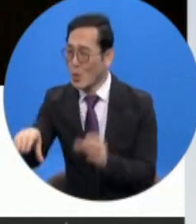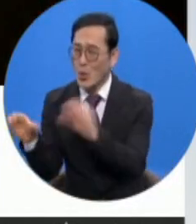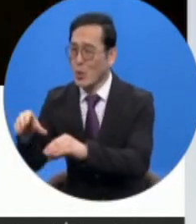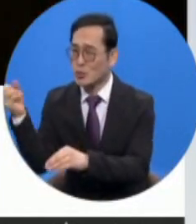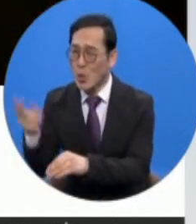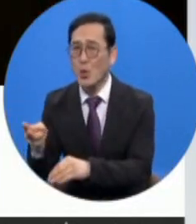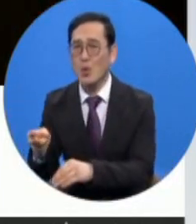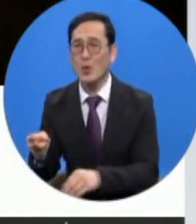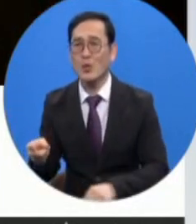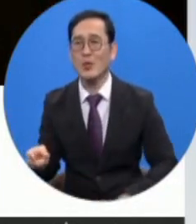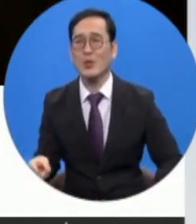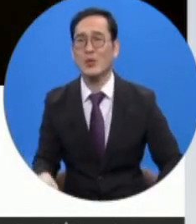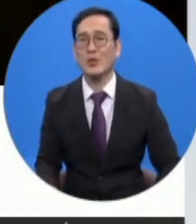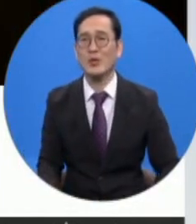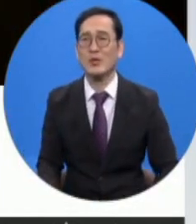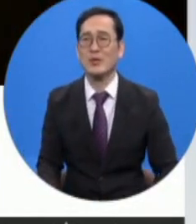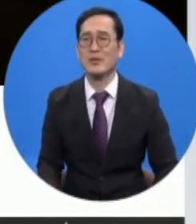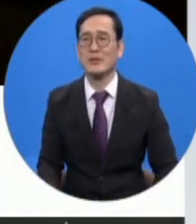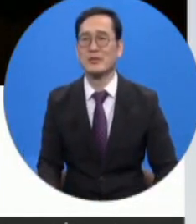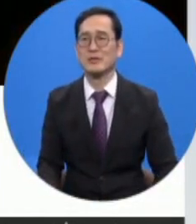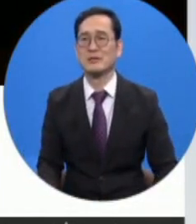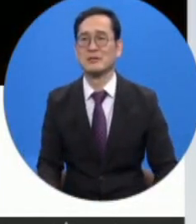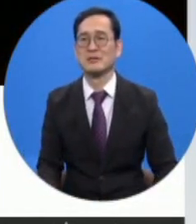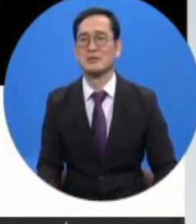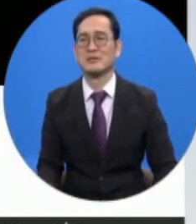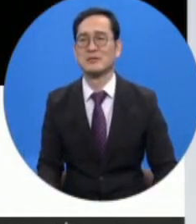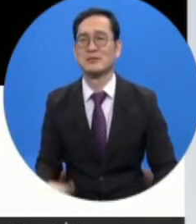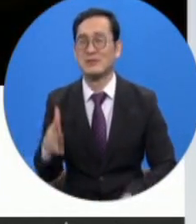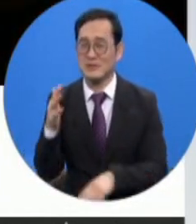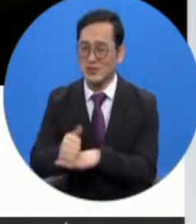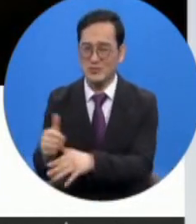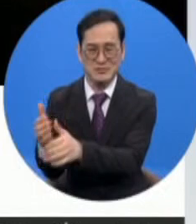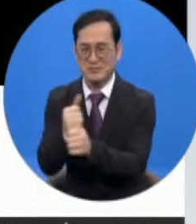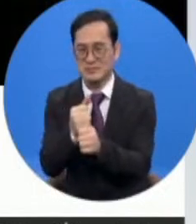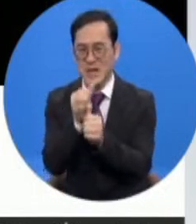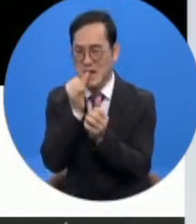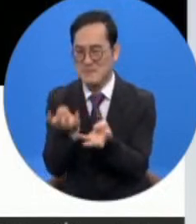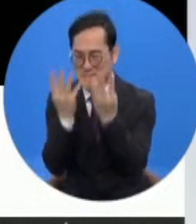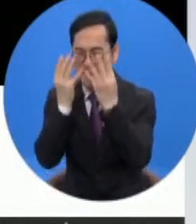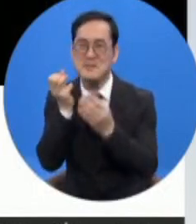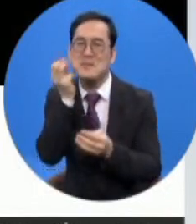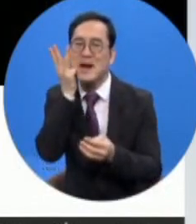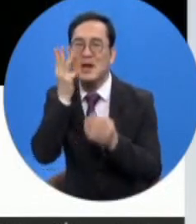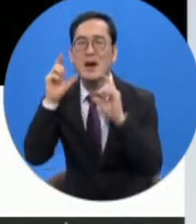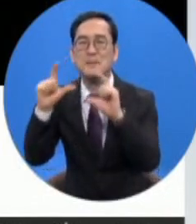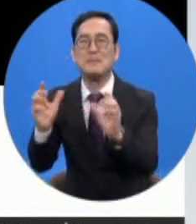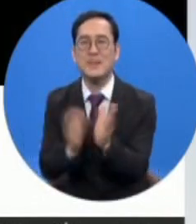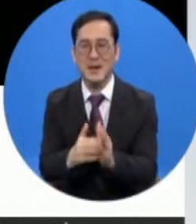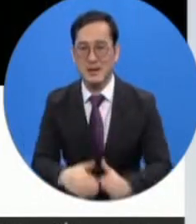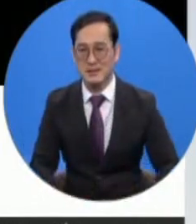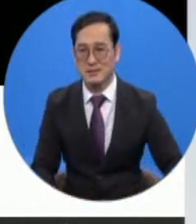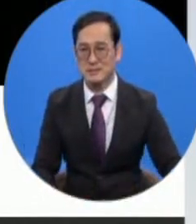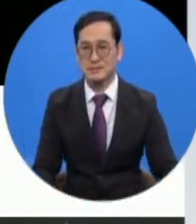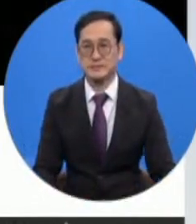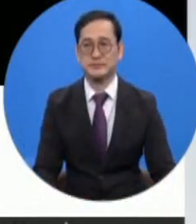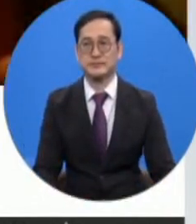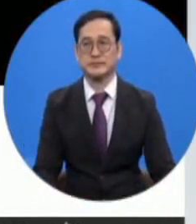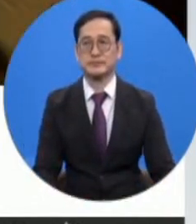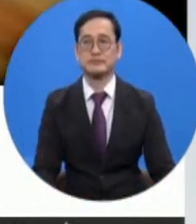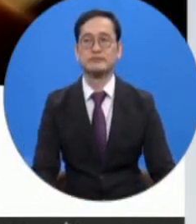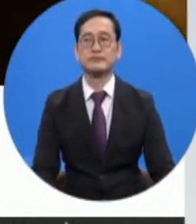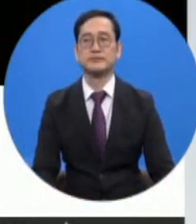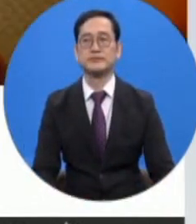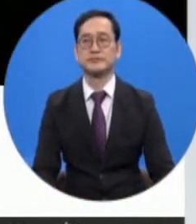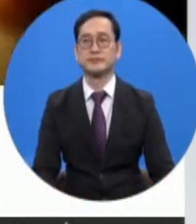거기에다 연예인으로서의 또 그런 부분들도 있었겠죠. 그래서 실형까지 꼬박 8개월 살았거든요. 그 신정환 씨가. 그래서 아마